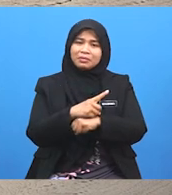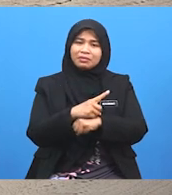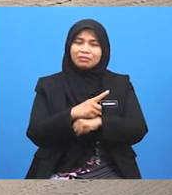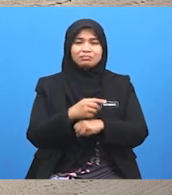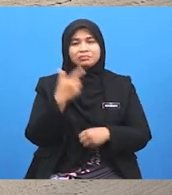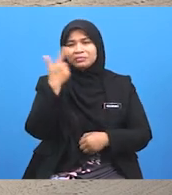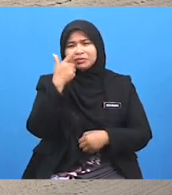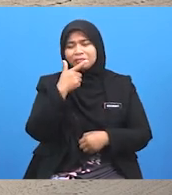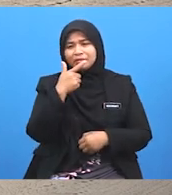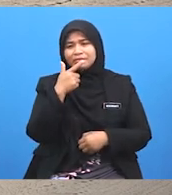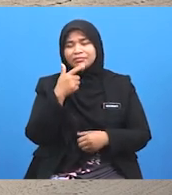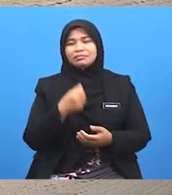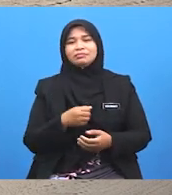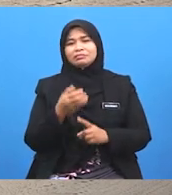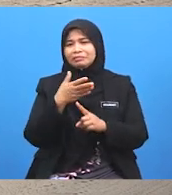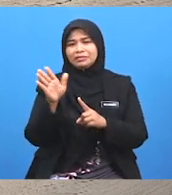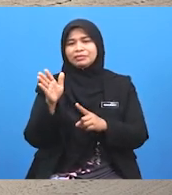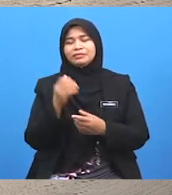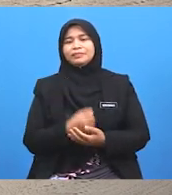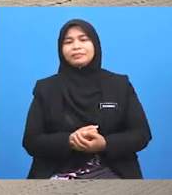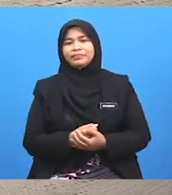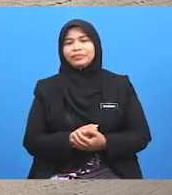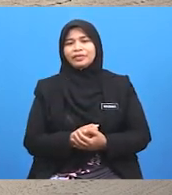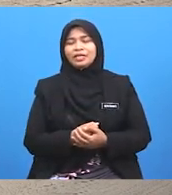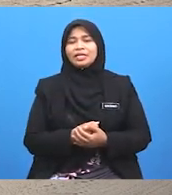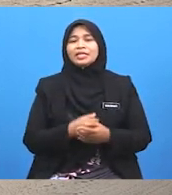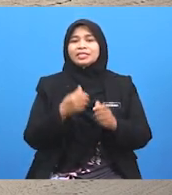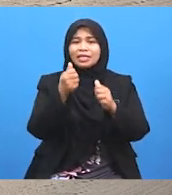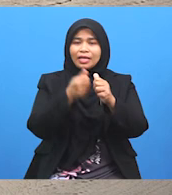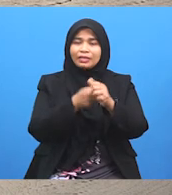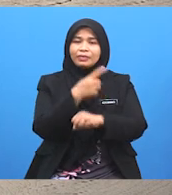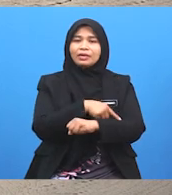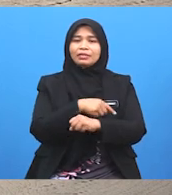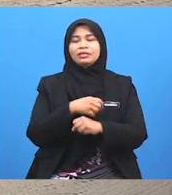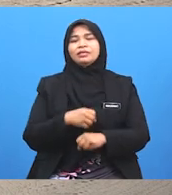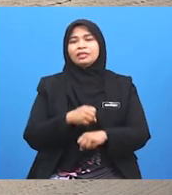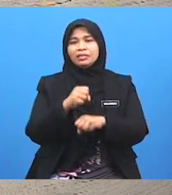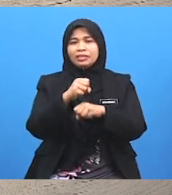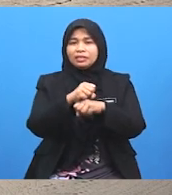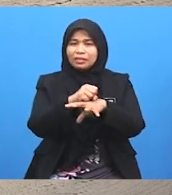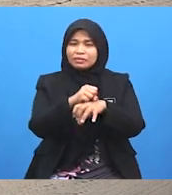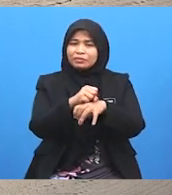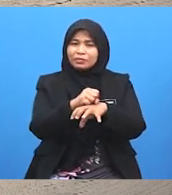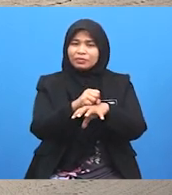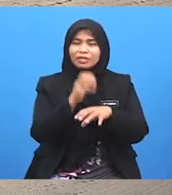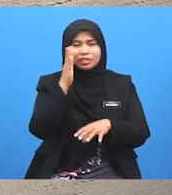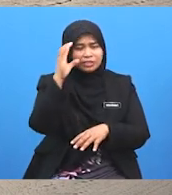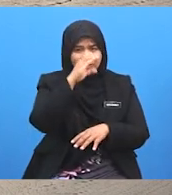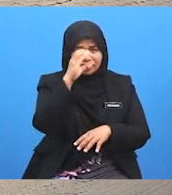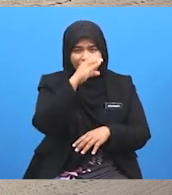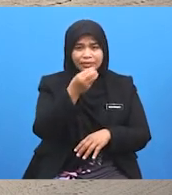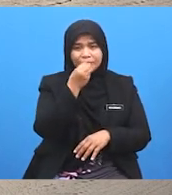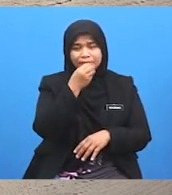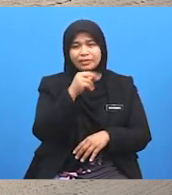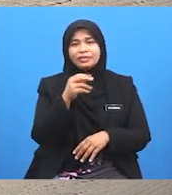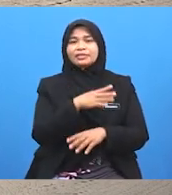tidak mempeduli cakap semut. Setiap hari, semut keluar mencari makanan dan